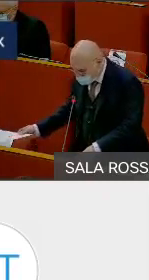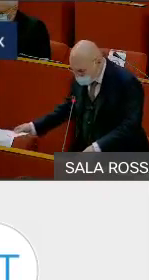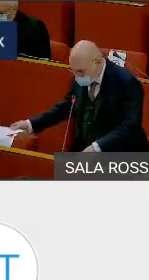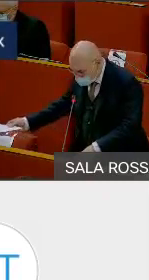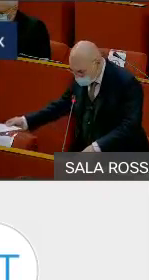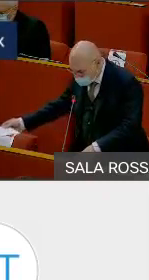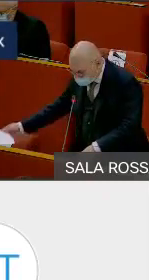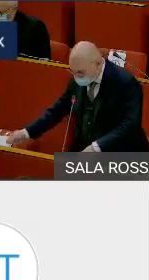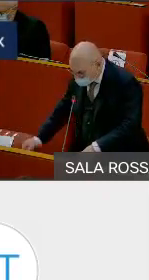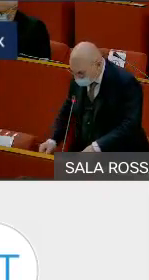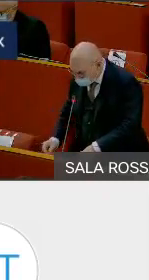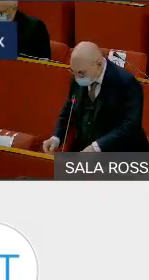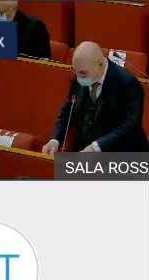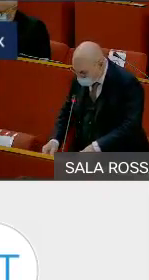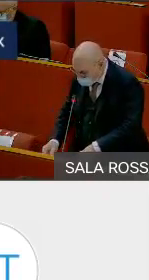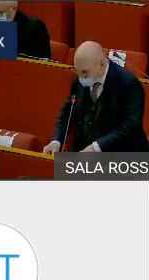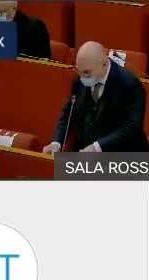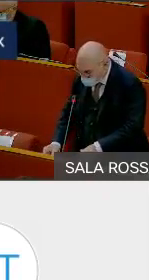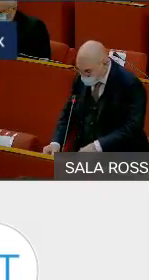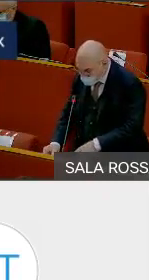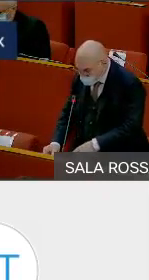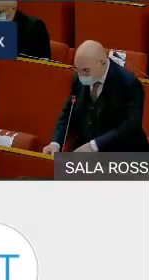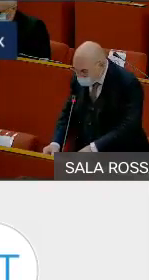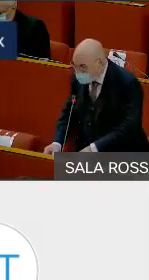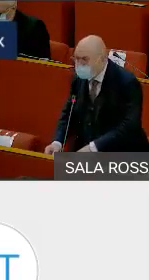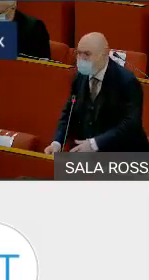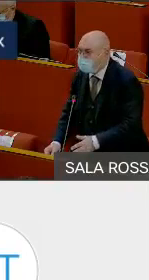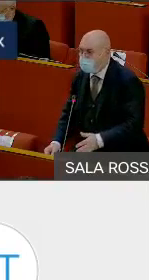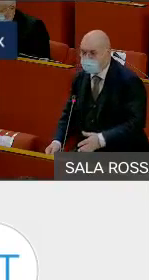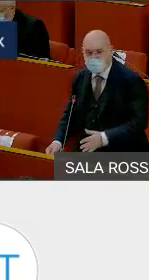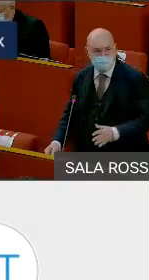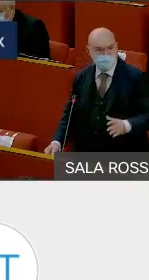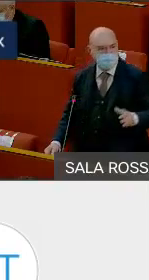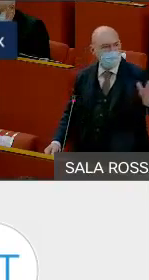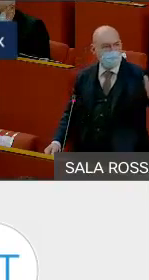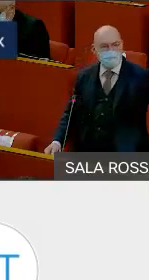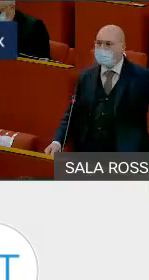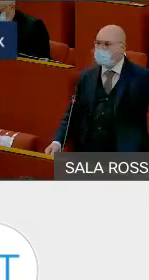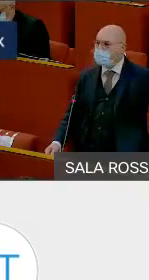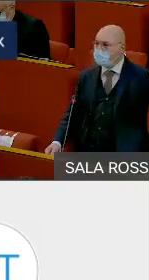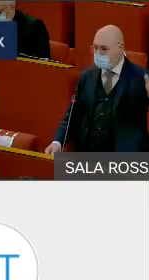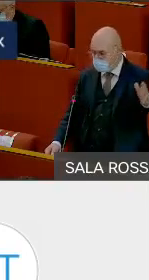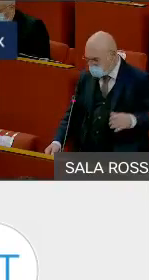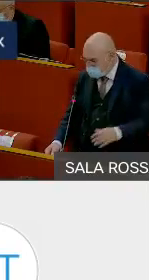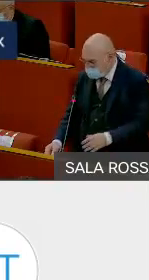operazione perché di fatto il